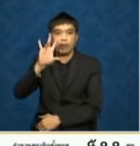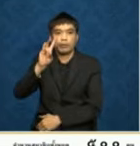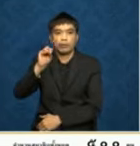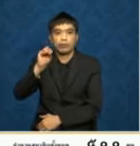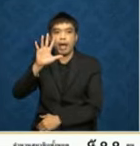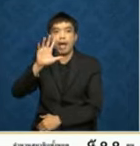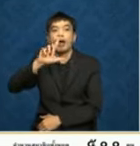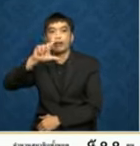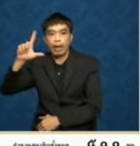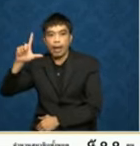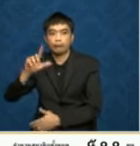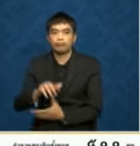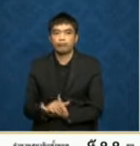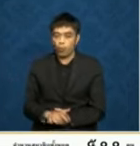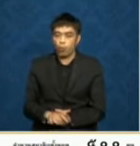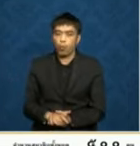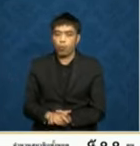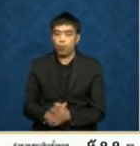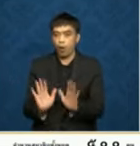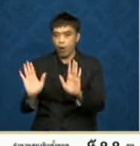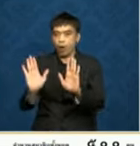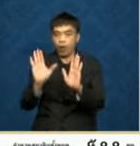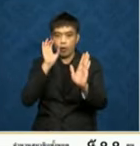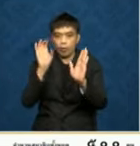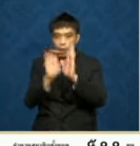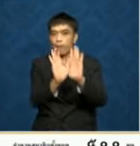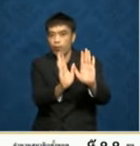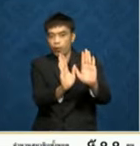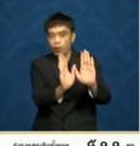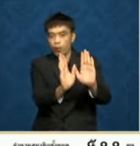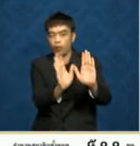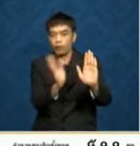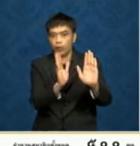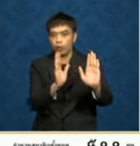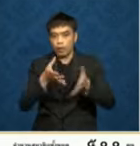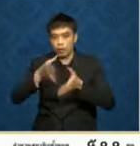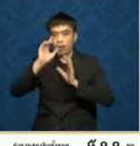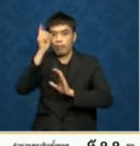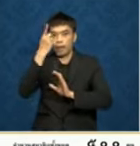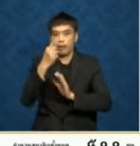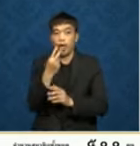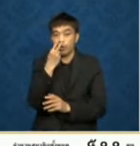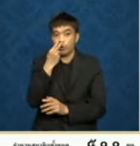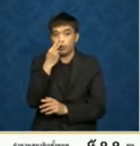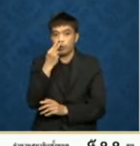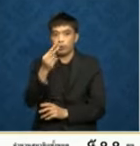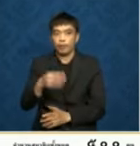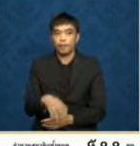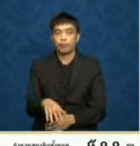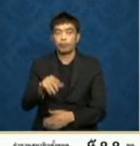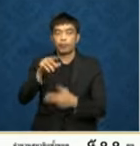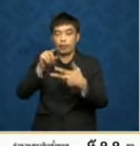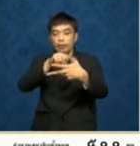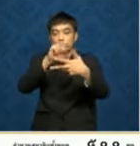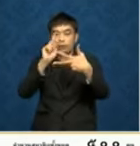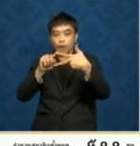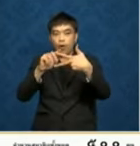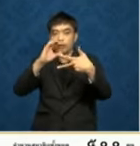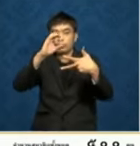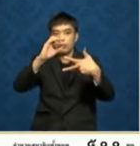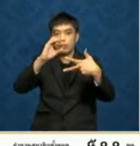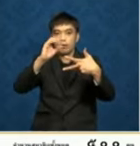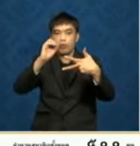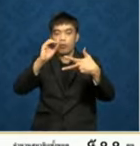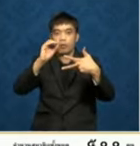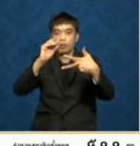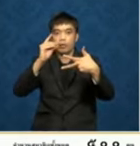บผมขอพักภาพนี้ไ้ก่อนครั เดียวกลัมาให่ครับเราไปที่ 4 ที่ 2 กัก่อนครั ก็คือ Code ครับคือใโบาย